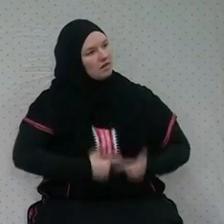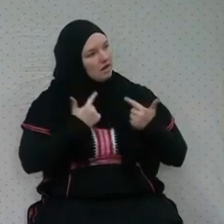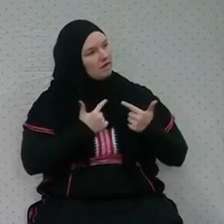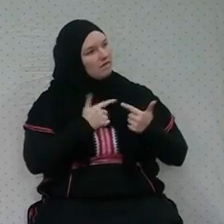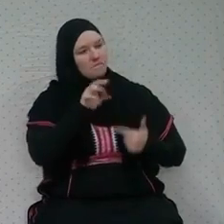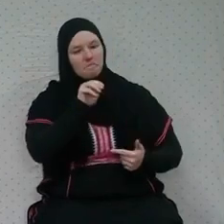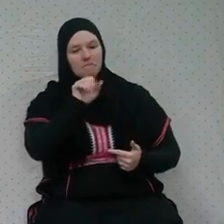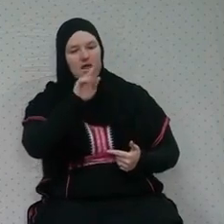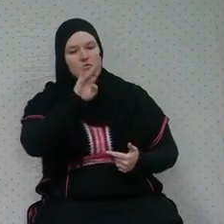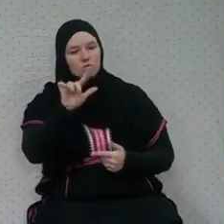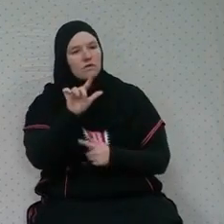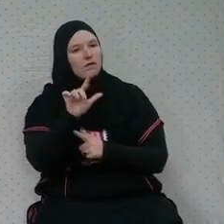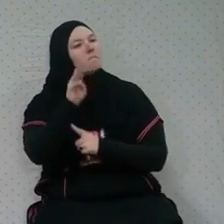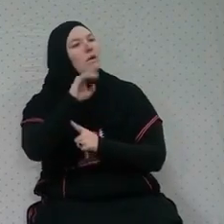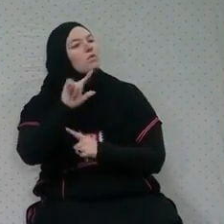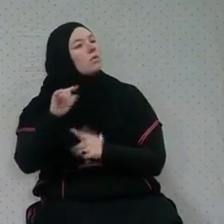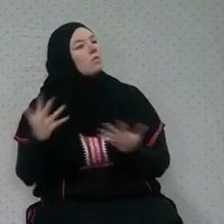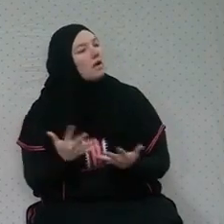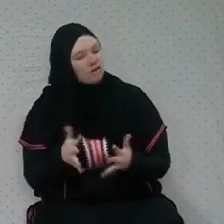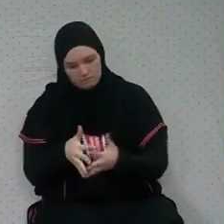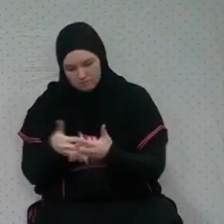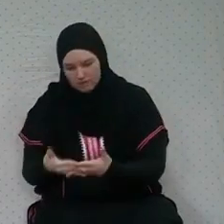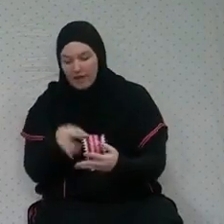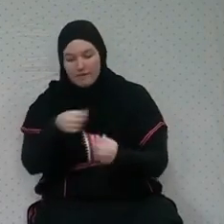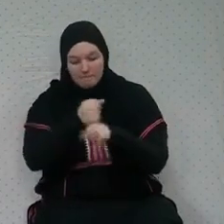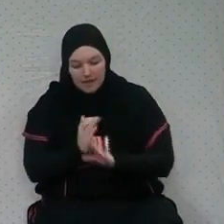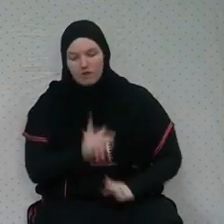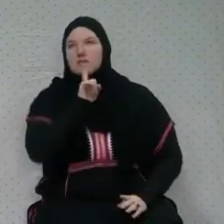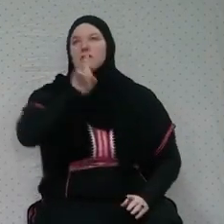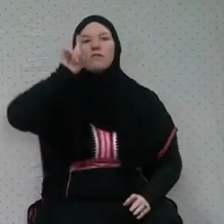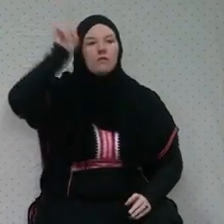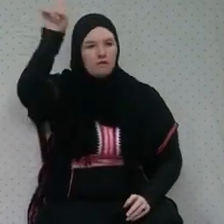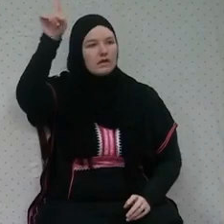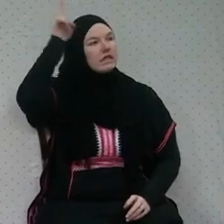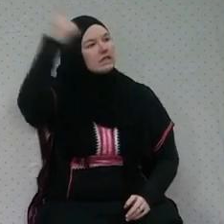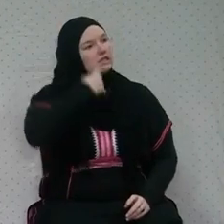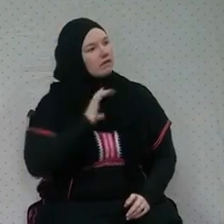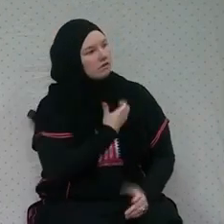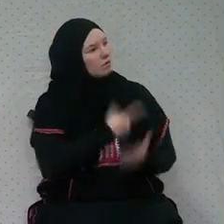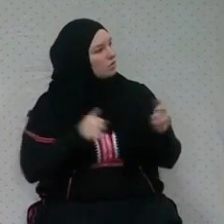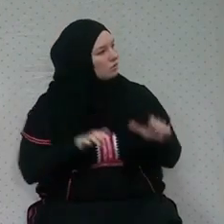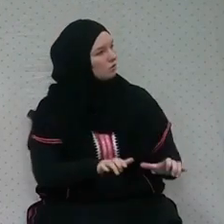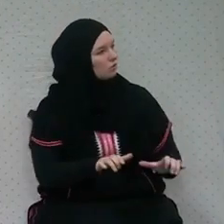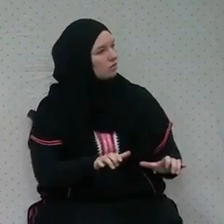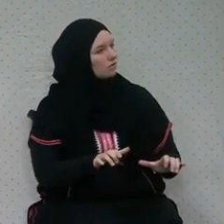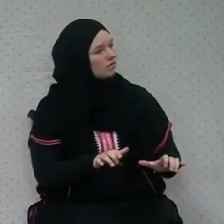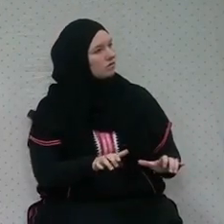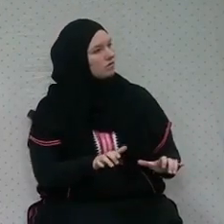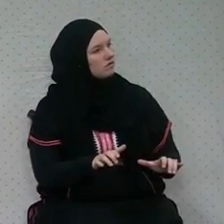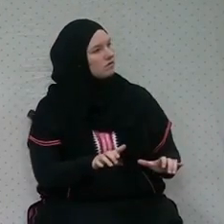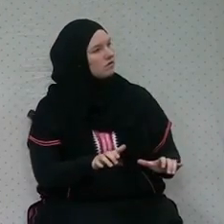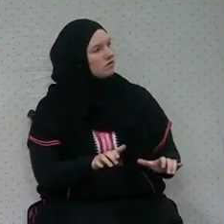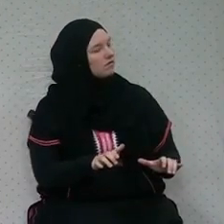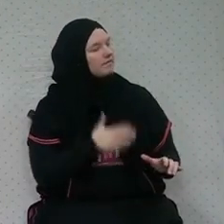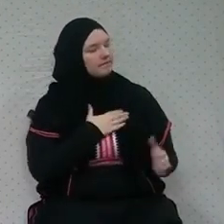is the Quran, and the maker is Allah. He tells us what to do with what He has given us. Allahumma